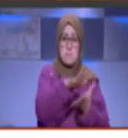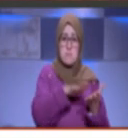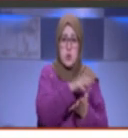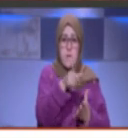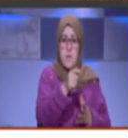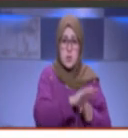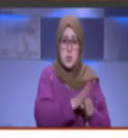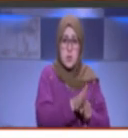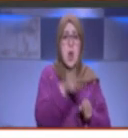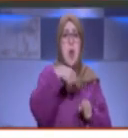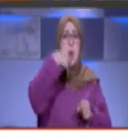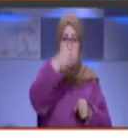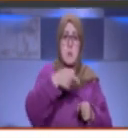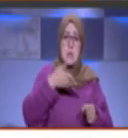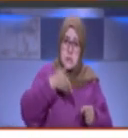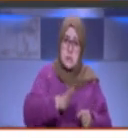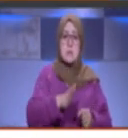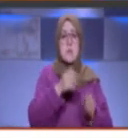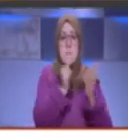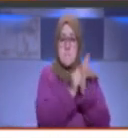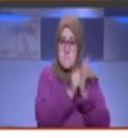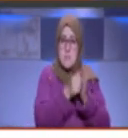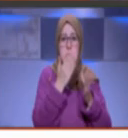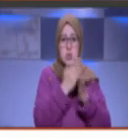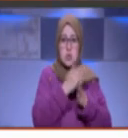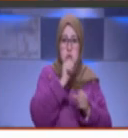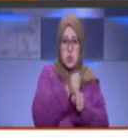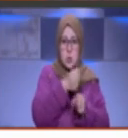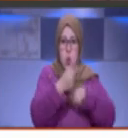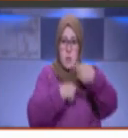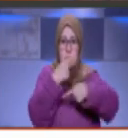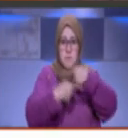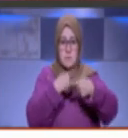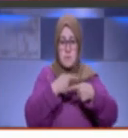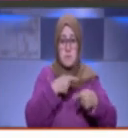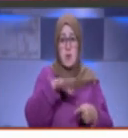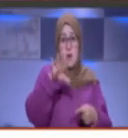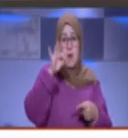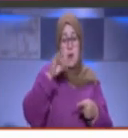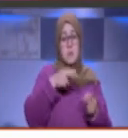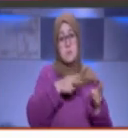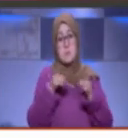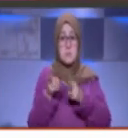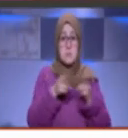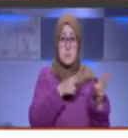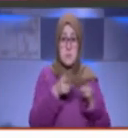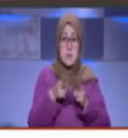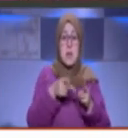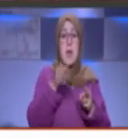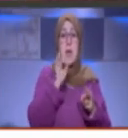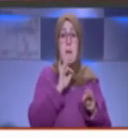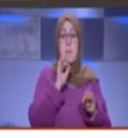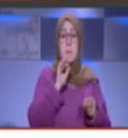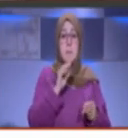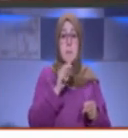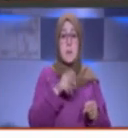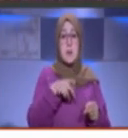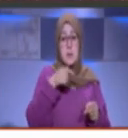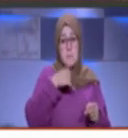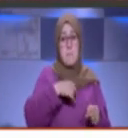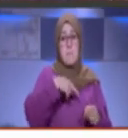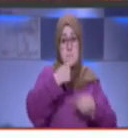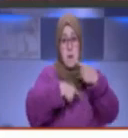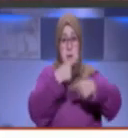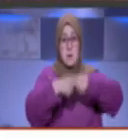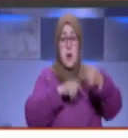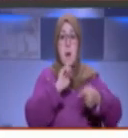كورونا المستجد. اختار الرجل أن يقيم في مصنعه الذي يأتي منه بقوت بيته وأولاده لمدة 14